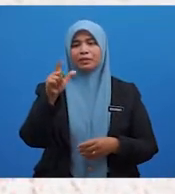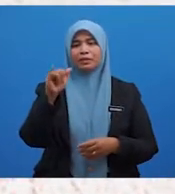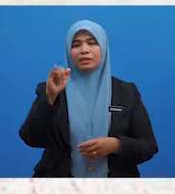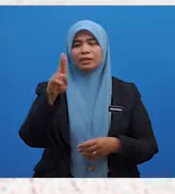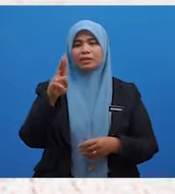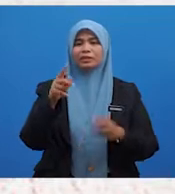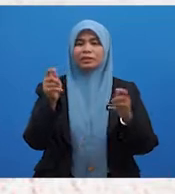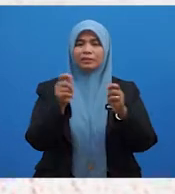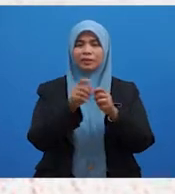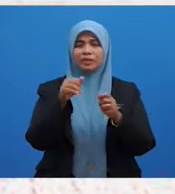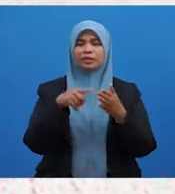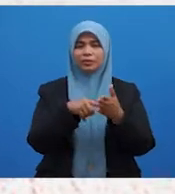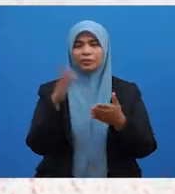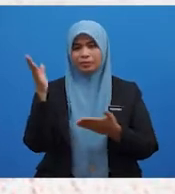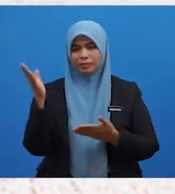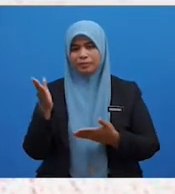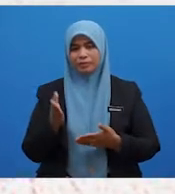seperti yang ditunjukkan.